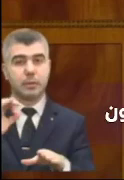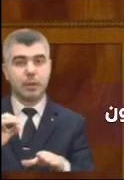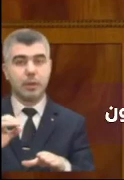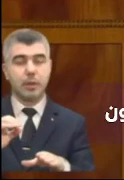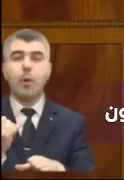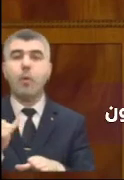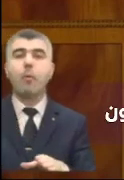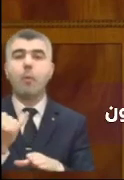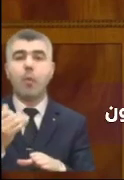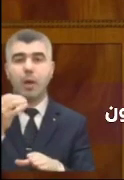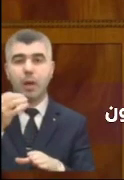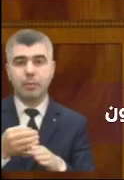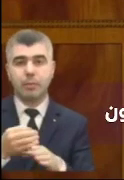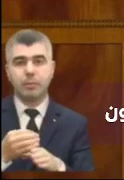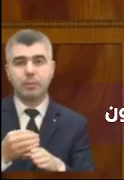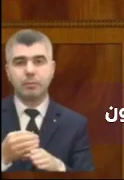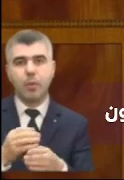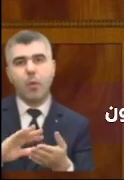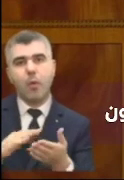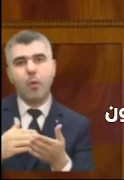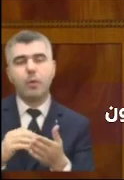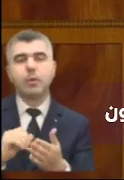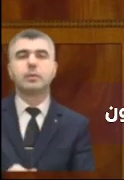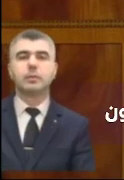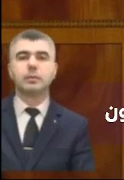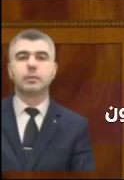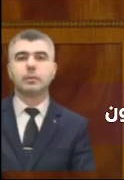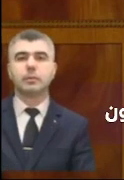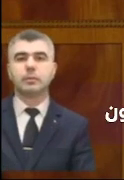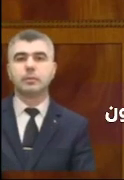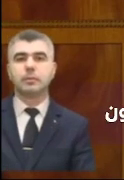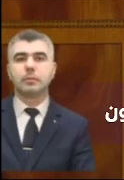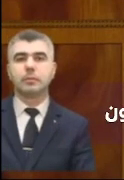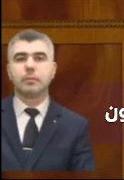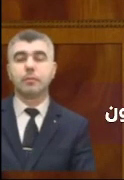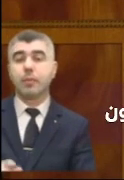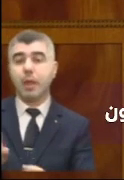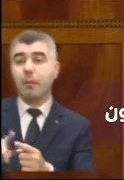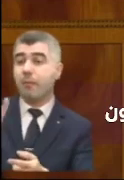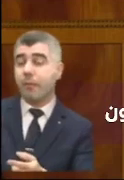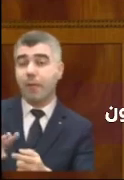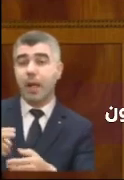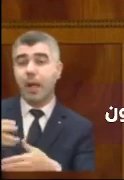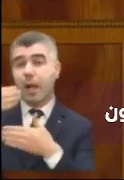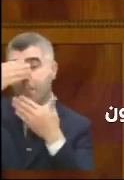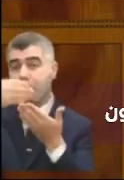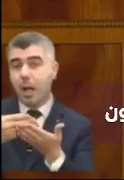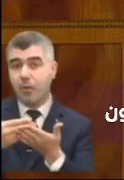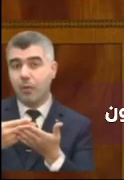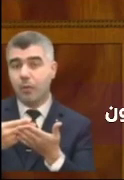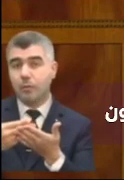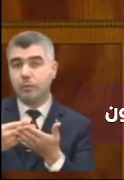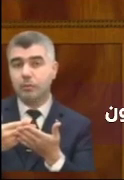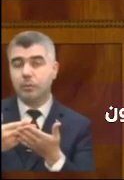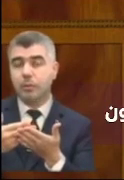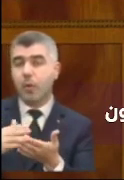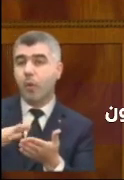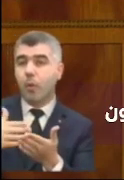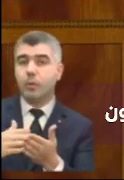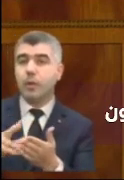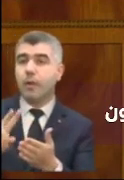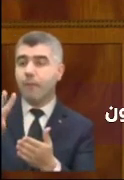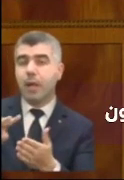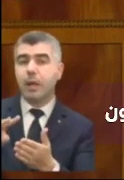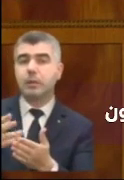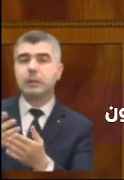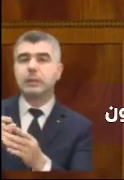جائزة جوائز فرنسية مرموقة. نعم هذا هو أثر الأدب الواقع المغربي المعقد